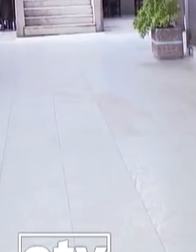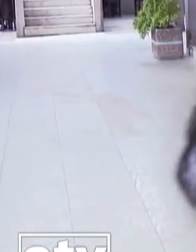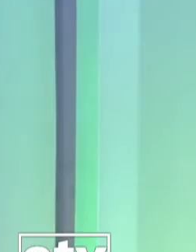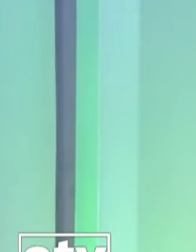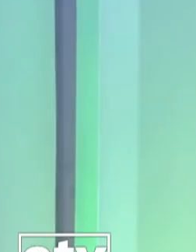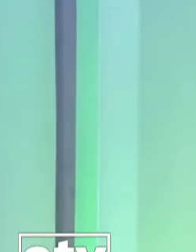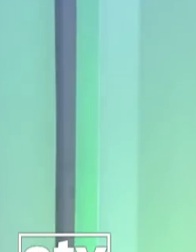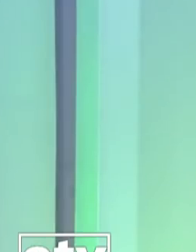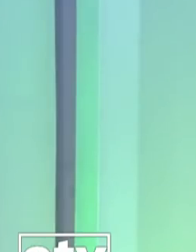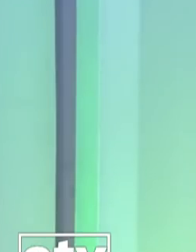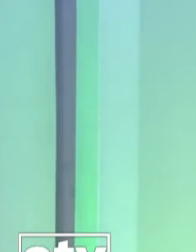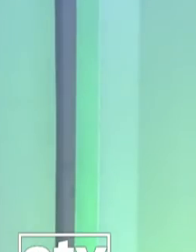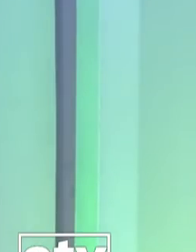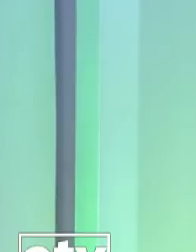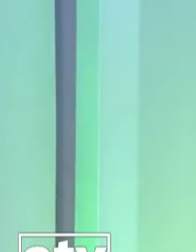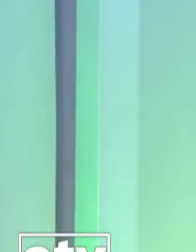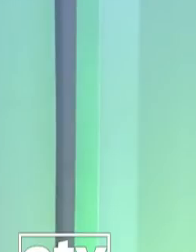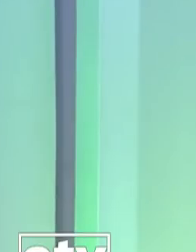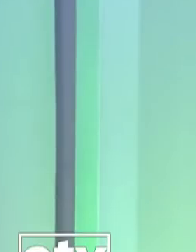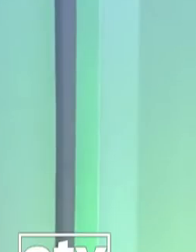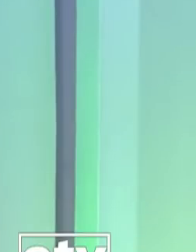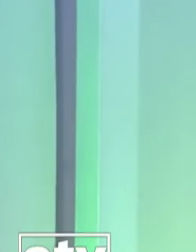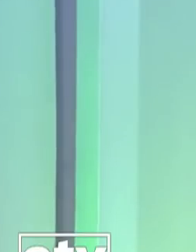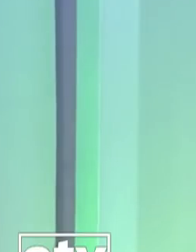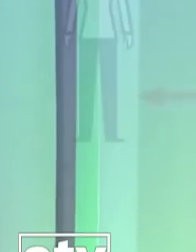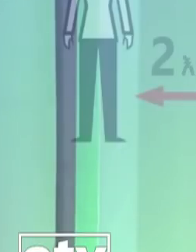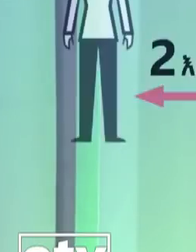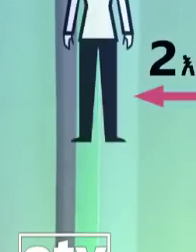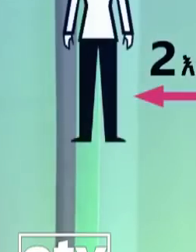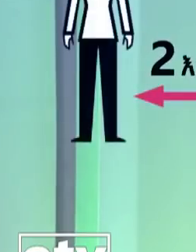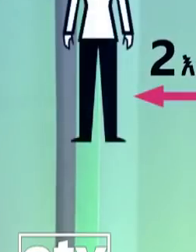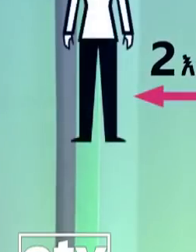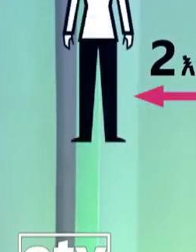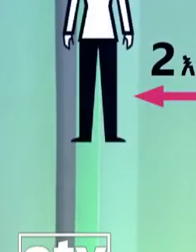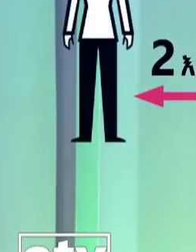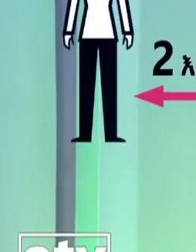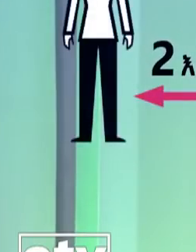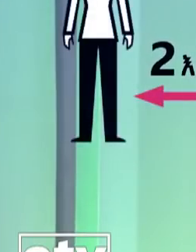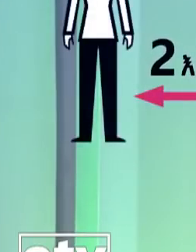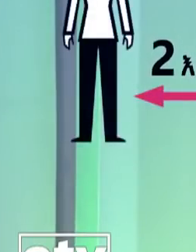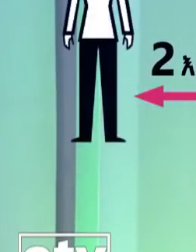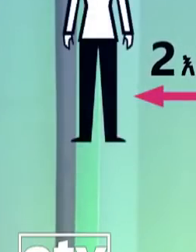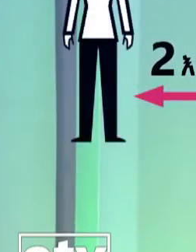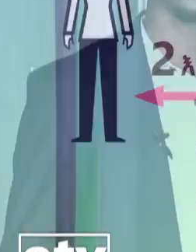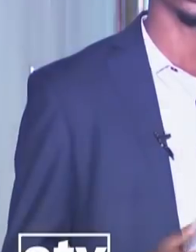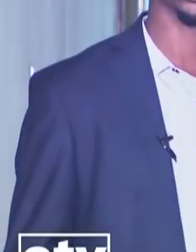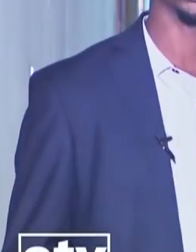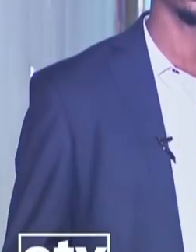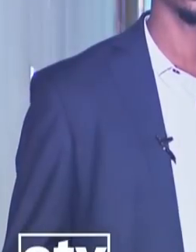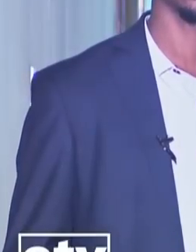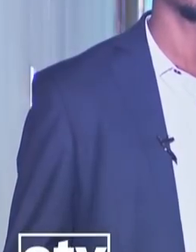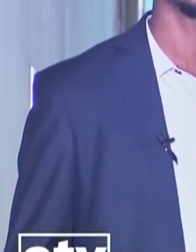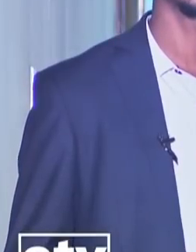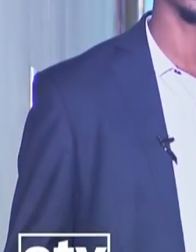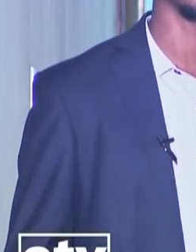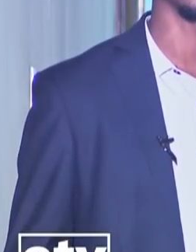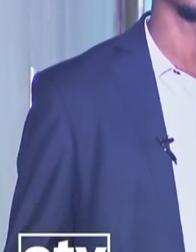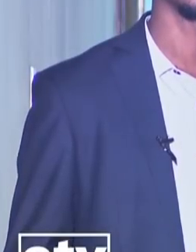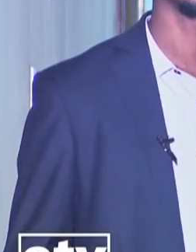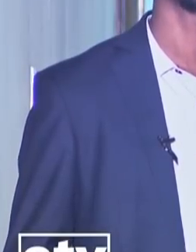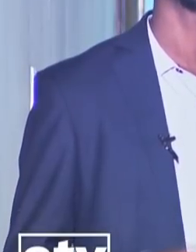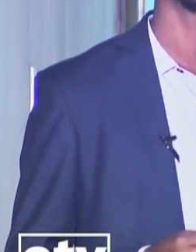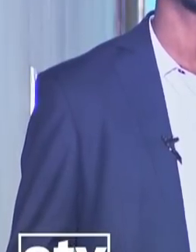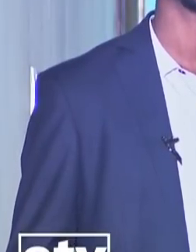ማድረግ፣ ሳል አለያም ደግሞ ማስነጠስ ያለበት ሰው ሲገጥመን ሁለት ያዋቂ እርምጃ ያህል ርቀትን መፍጠር፣ ትኩሳት፣